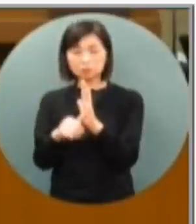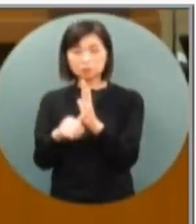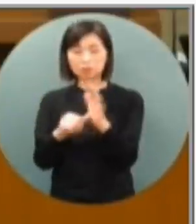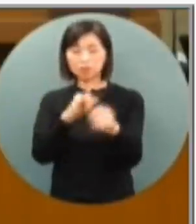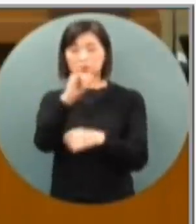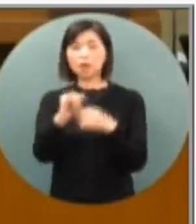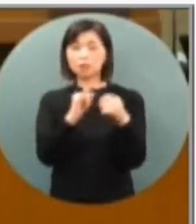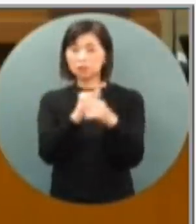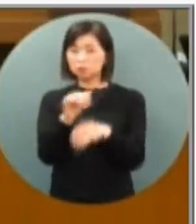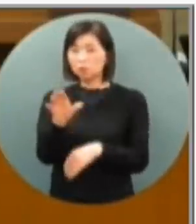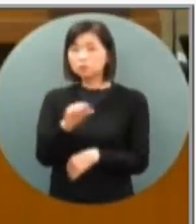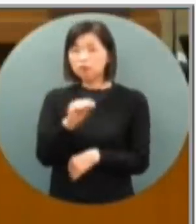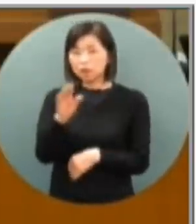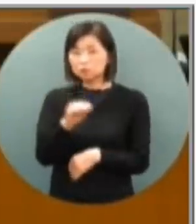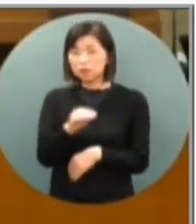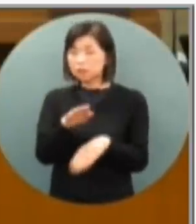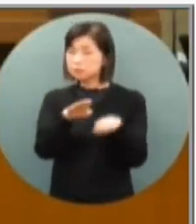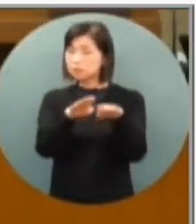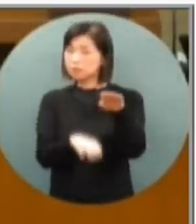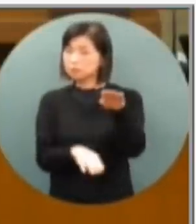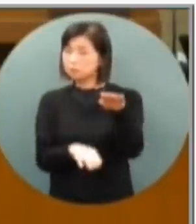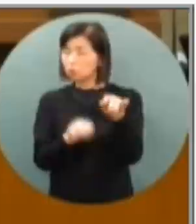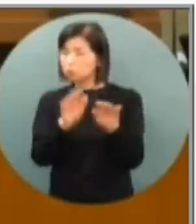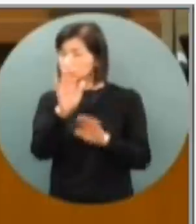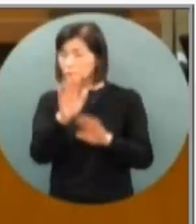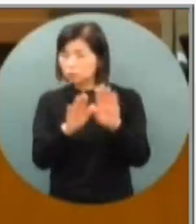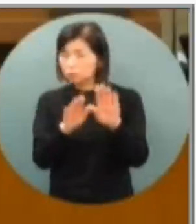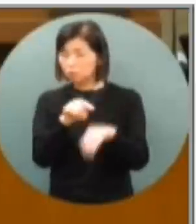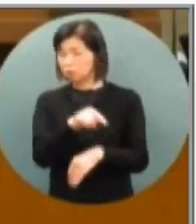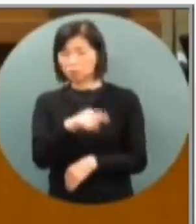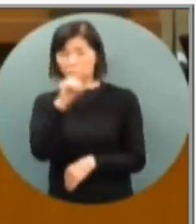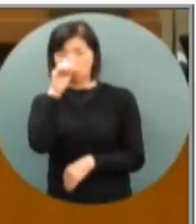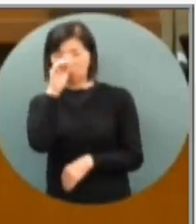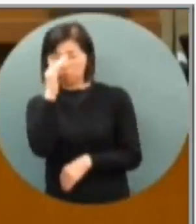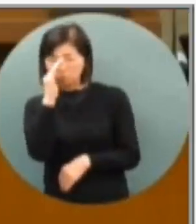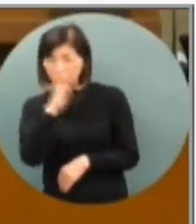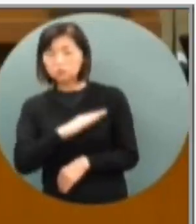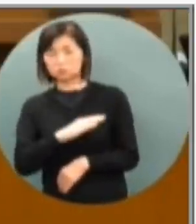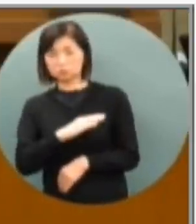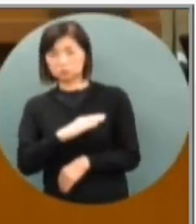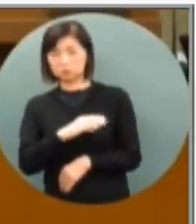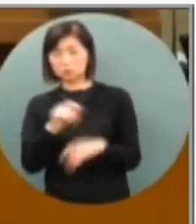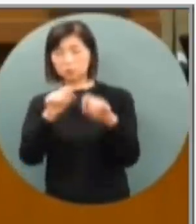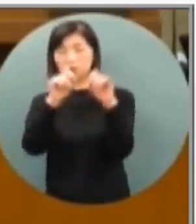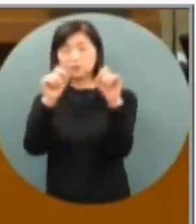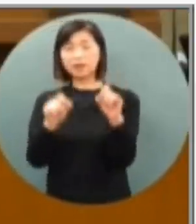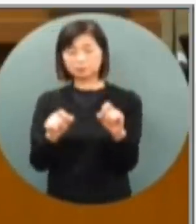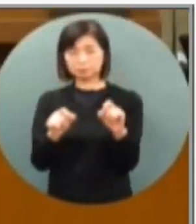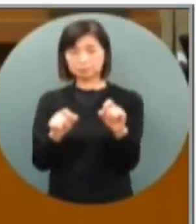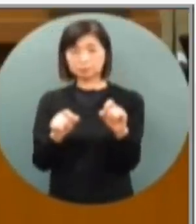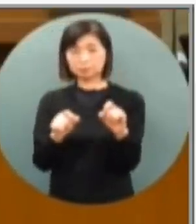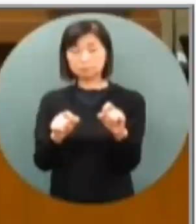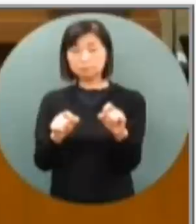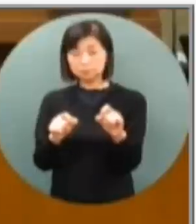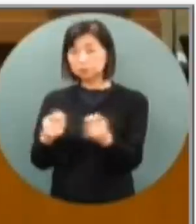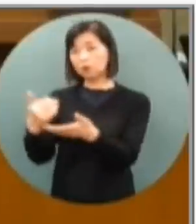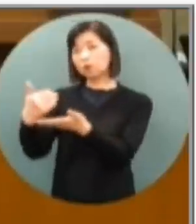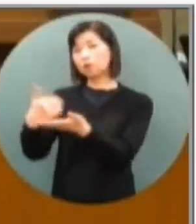った差別事象を悪質性があって問題視していると述べられ